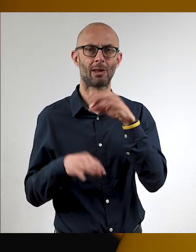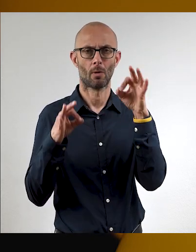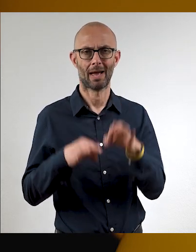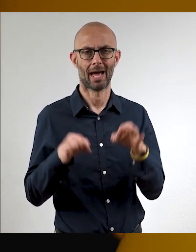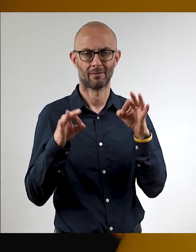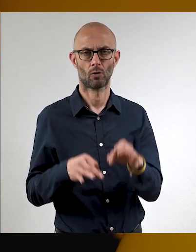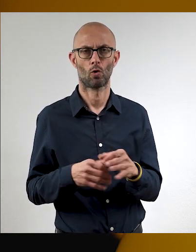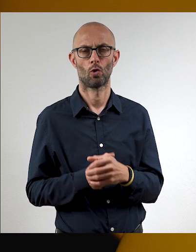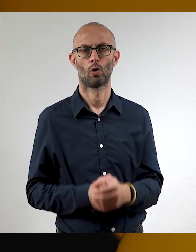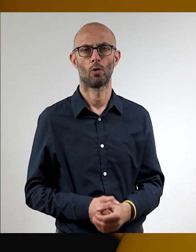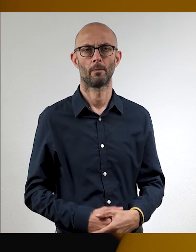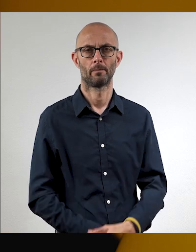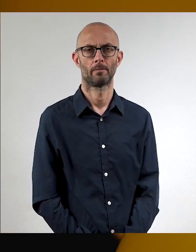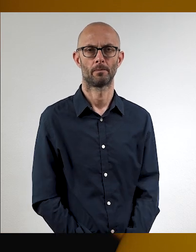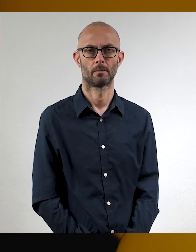barvo.